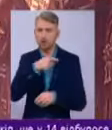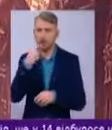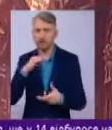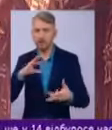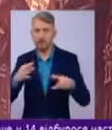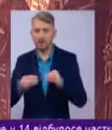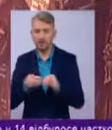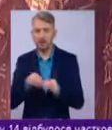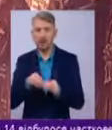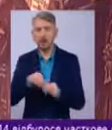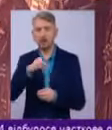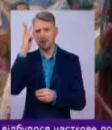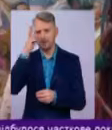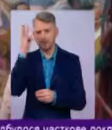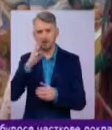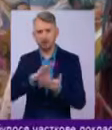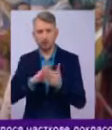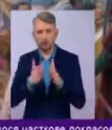внаслідок Переяславської угоди